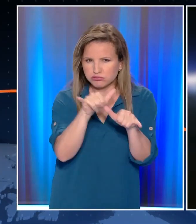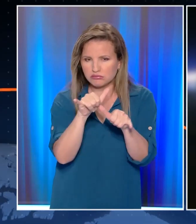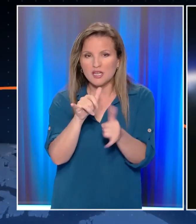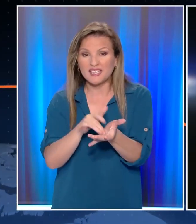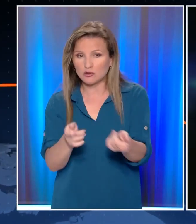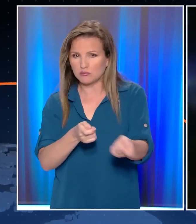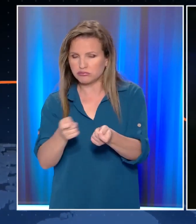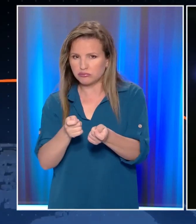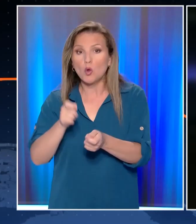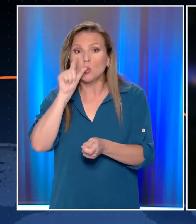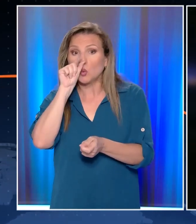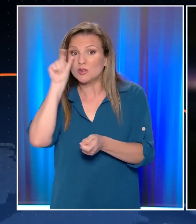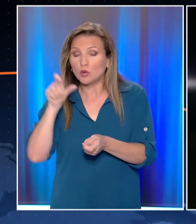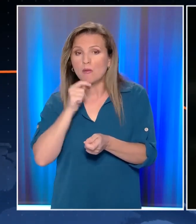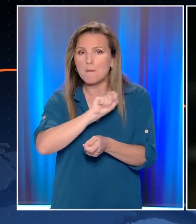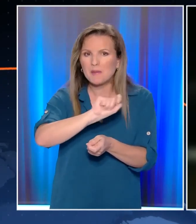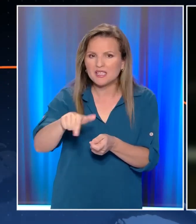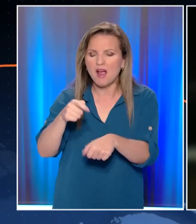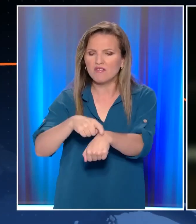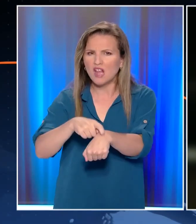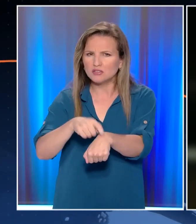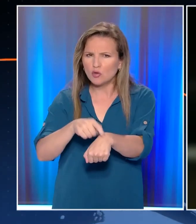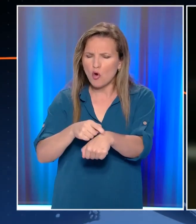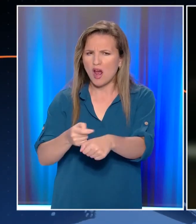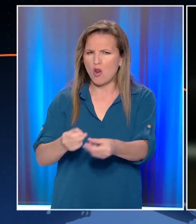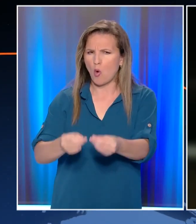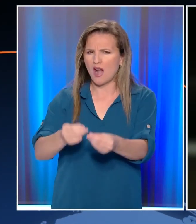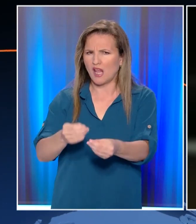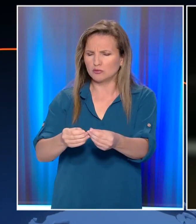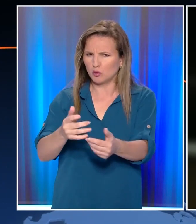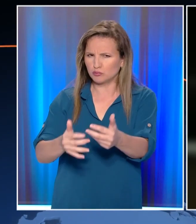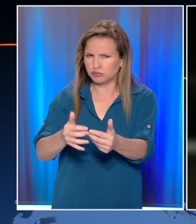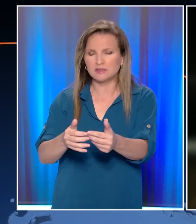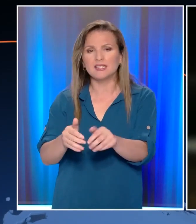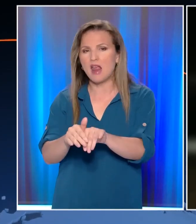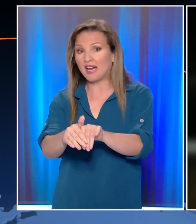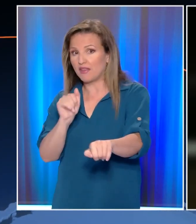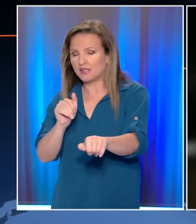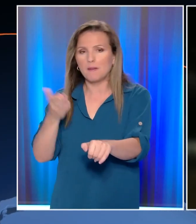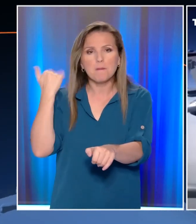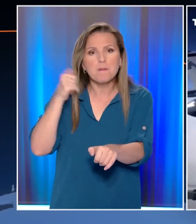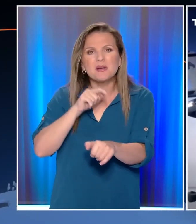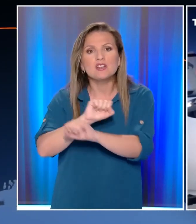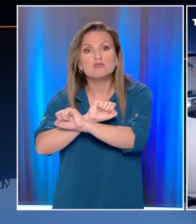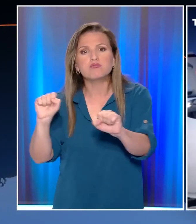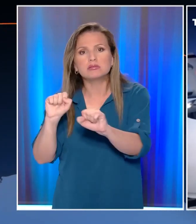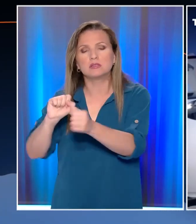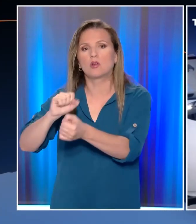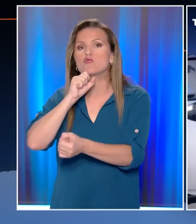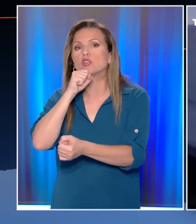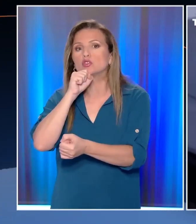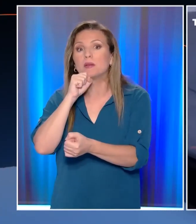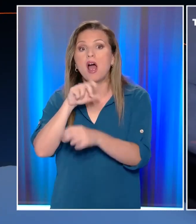στο λογαριασμό του στο Twitter το μήνυμα πως ήρθε η ώρα του λογαριασμού μετά την τρομοκρατική ενέργεια στην Κωνσταντινούπολη. Τουλάχιστον 12